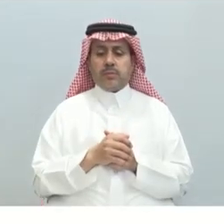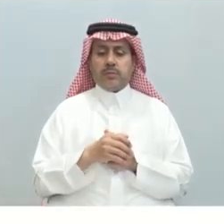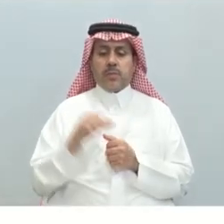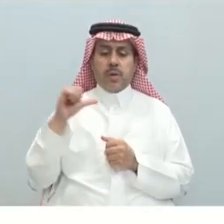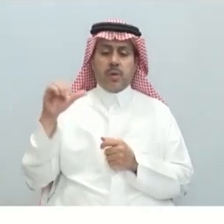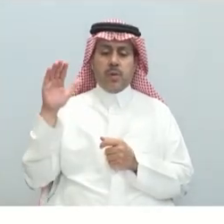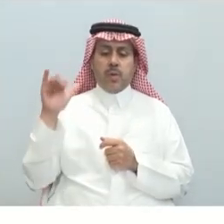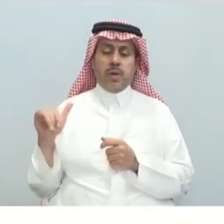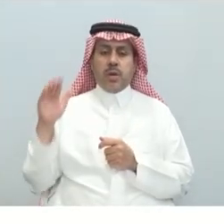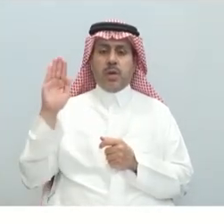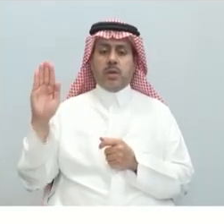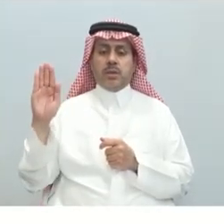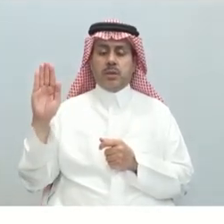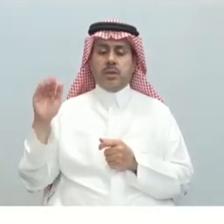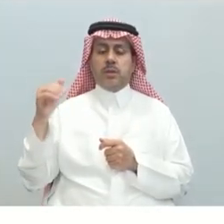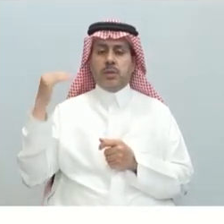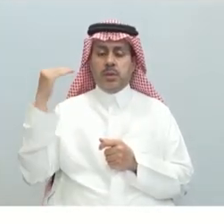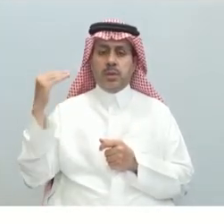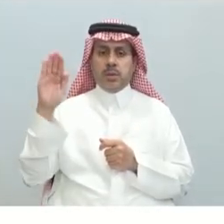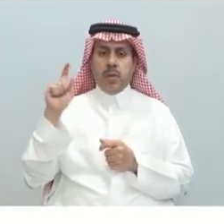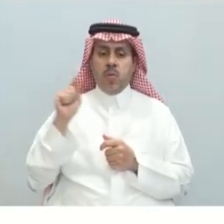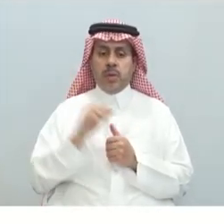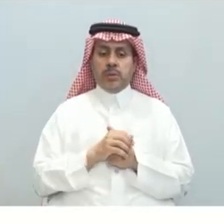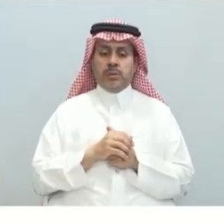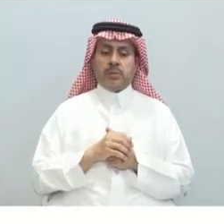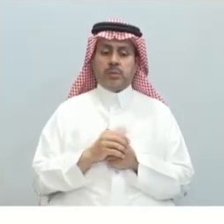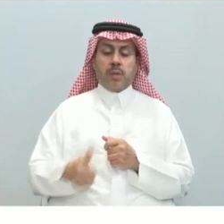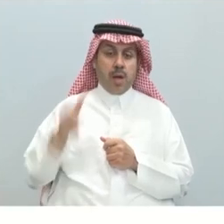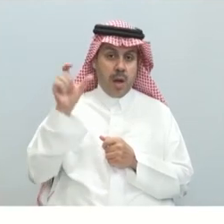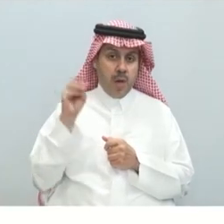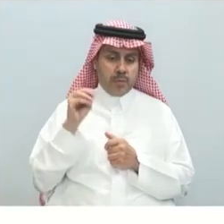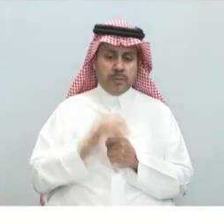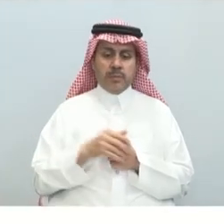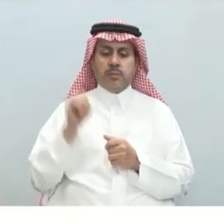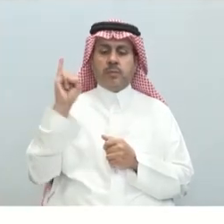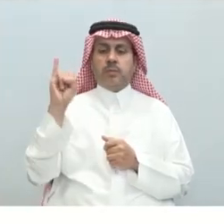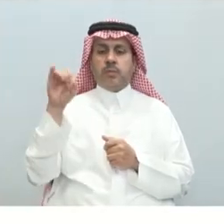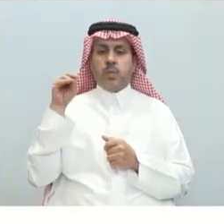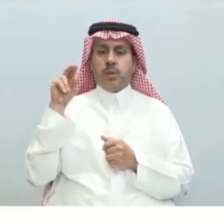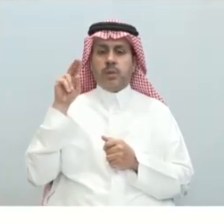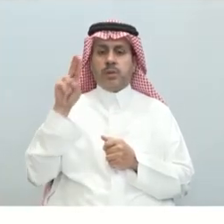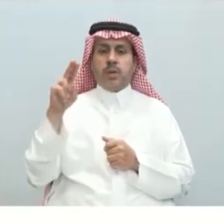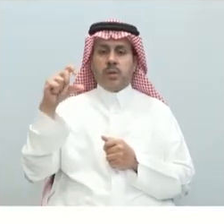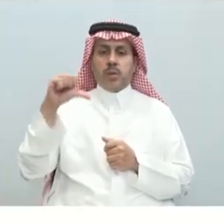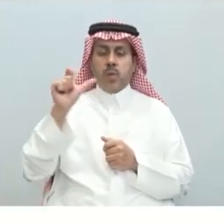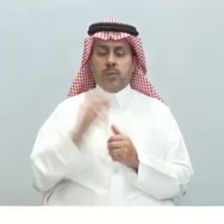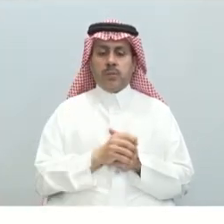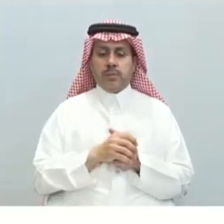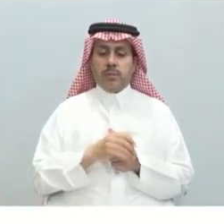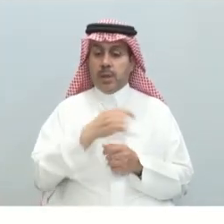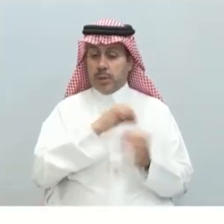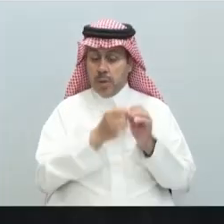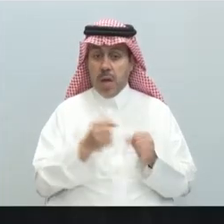ويحسبون انهم مهتدون ما المراد بهذه الجمله هنا يظنون عقائدهم حقا واعمالهم